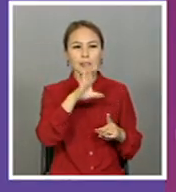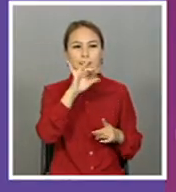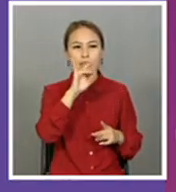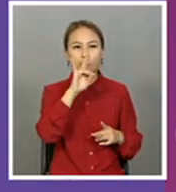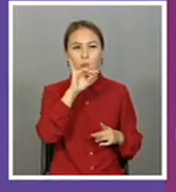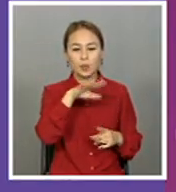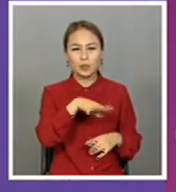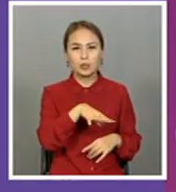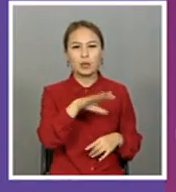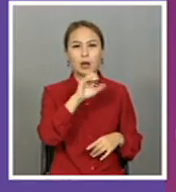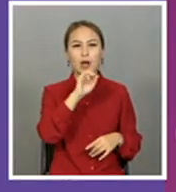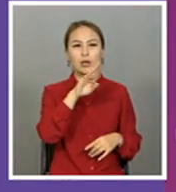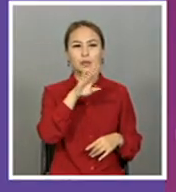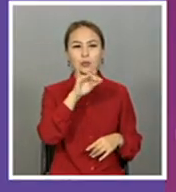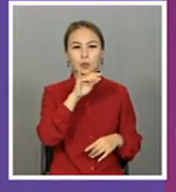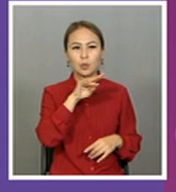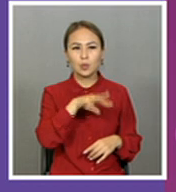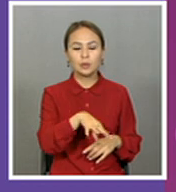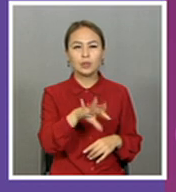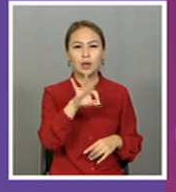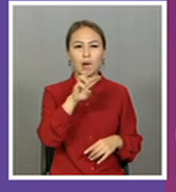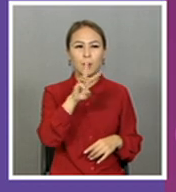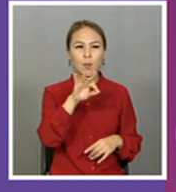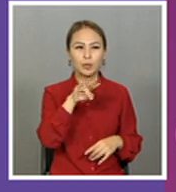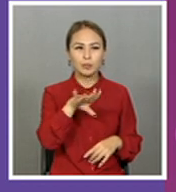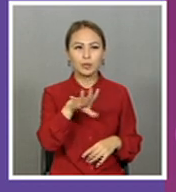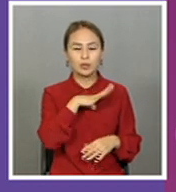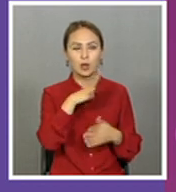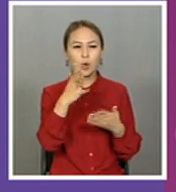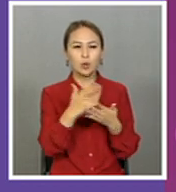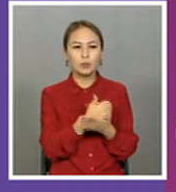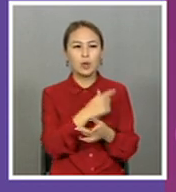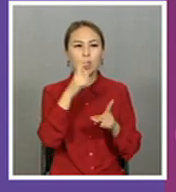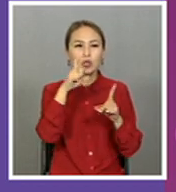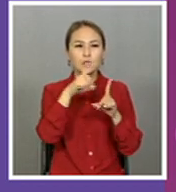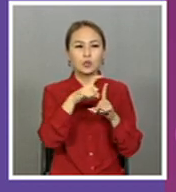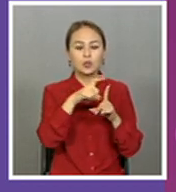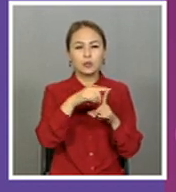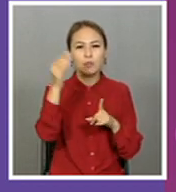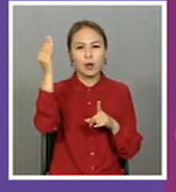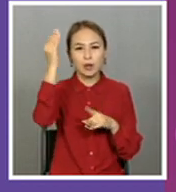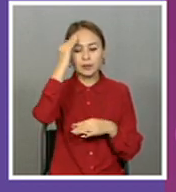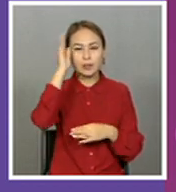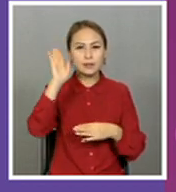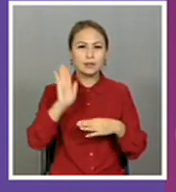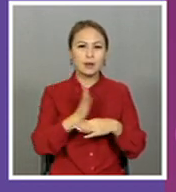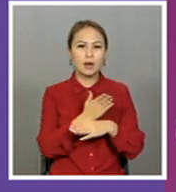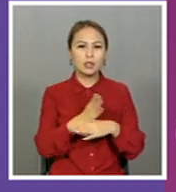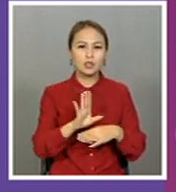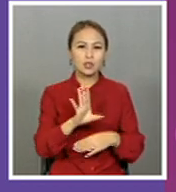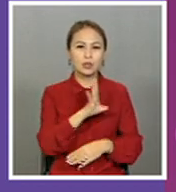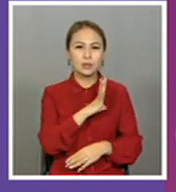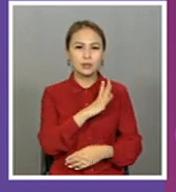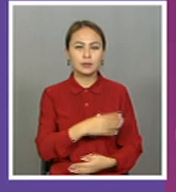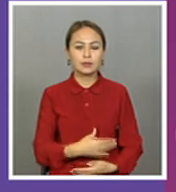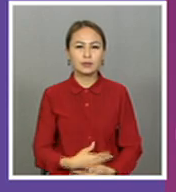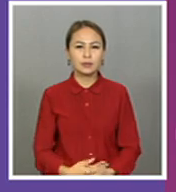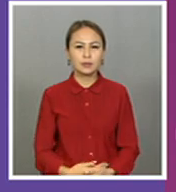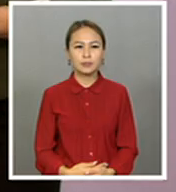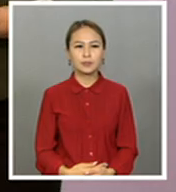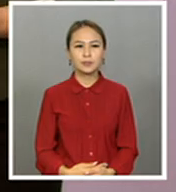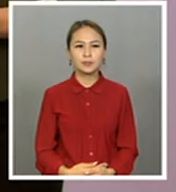Мәтіннен синоним, антоним, амонимдерді тауып, сөз мағынасын